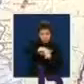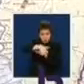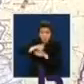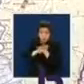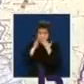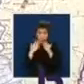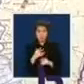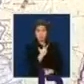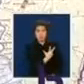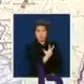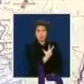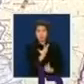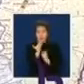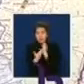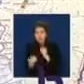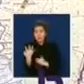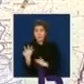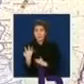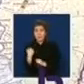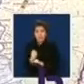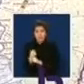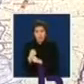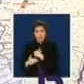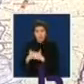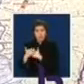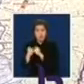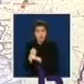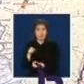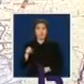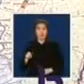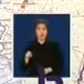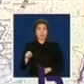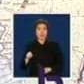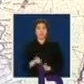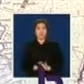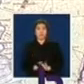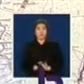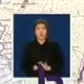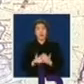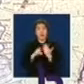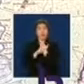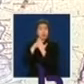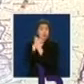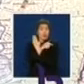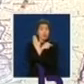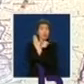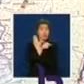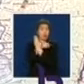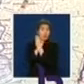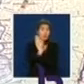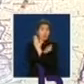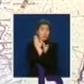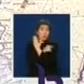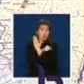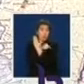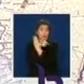ะคะส่วนคลองที่เหลือนั้นก็จะเร่งดำเนินการให้เร็วที่สุดค่ะสำหรับทางฝั่งตะวันตกนะคะก็คือการระบายน้